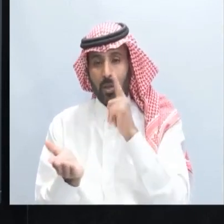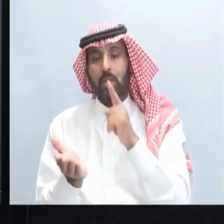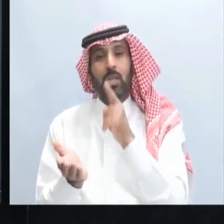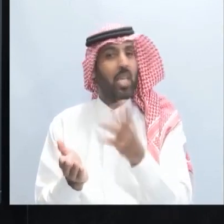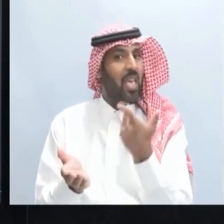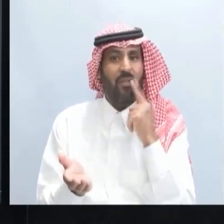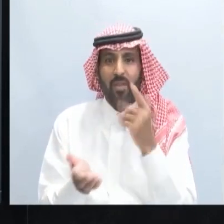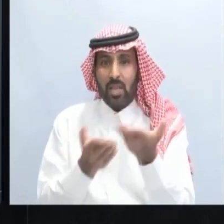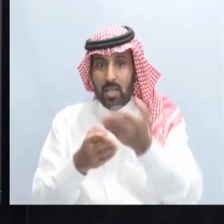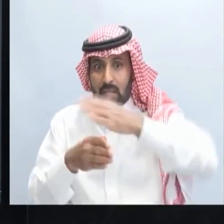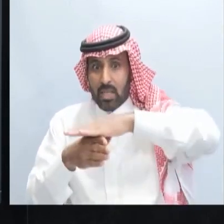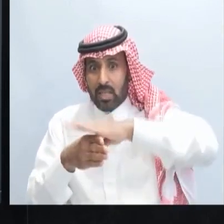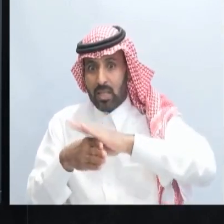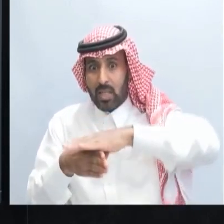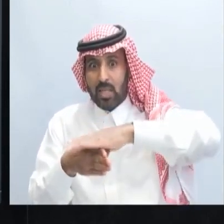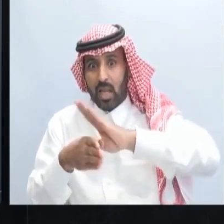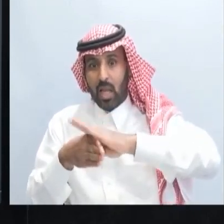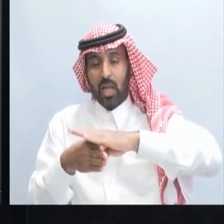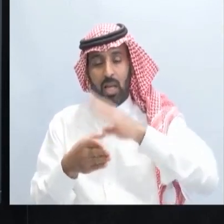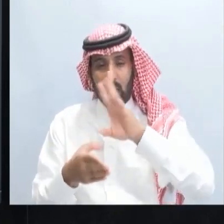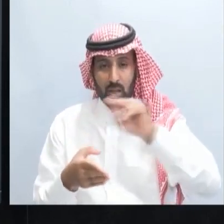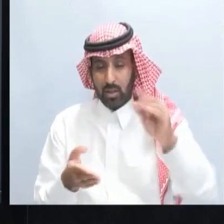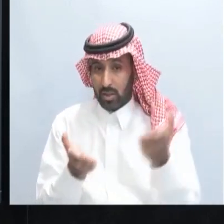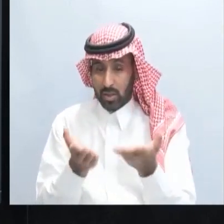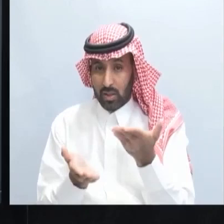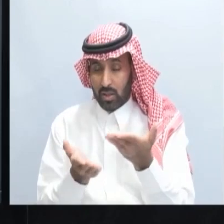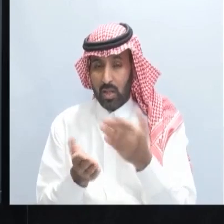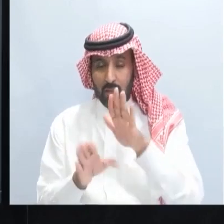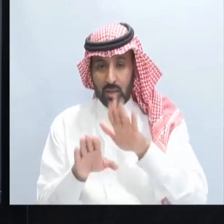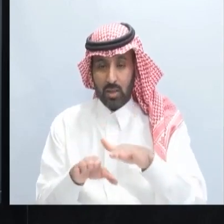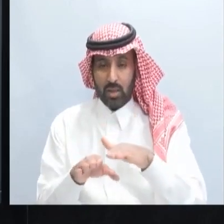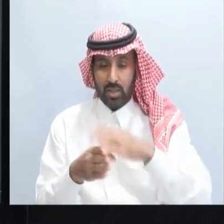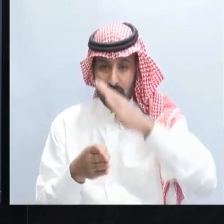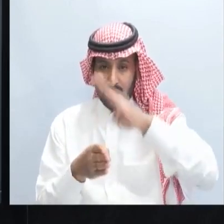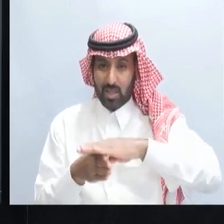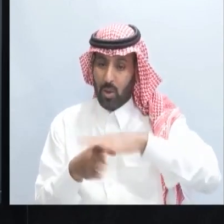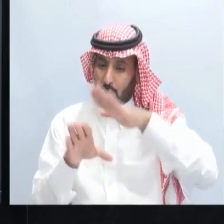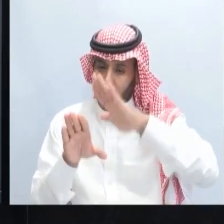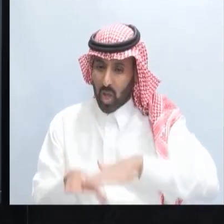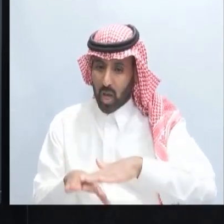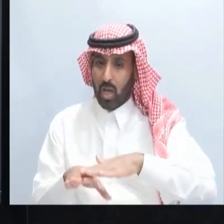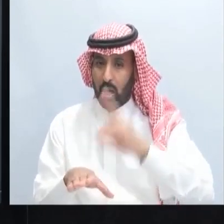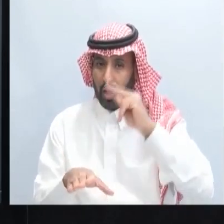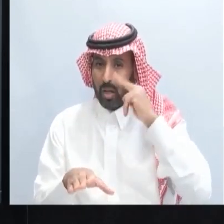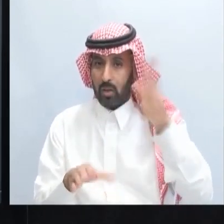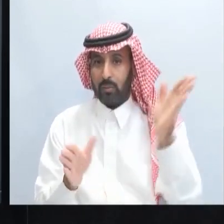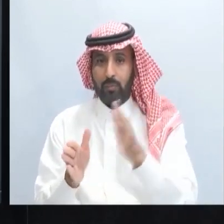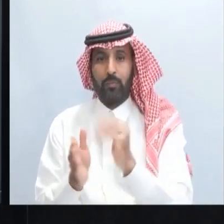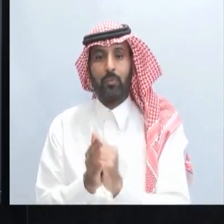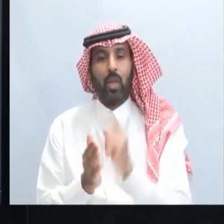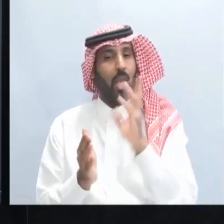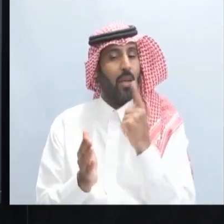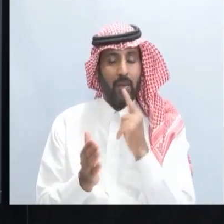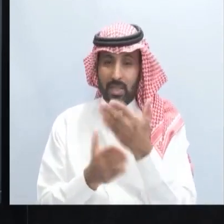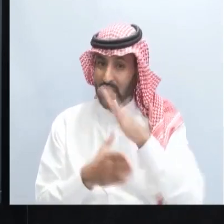كيف يتزن اي كيف يتوازن هذا الجسم بوضعيه افقيه كما ترى اذا كيف